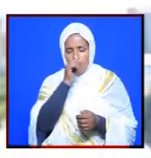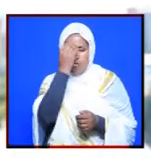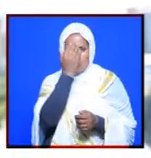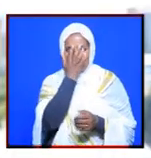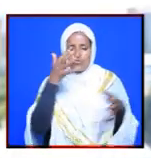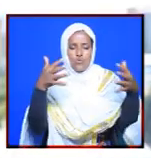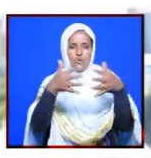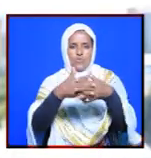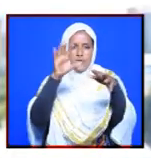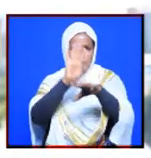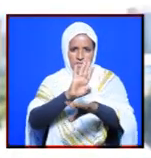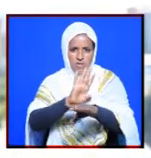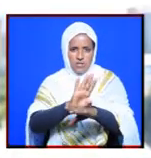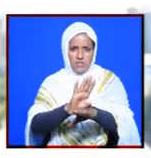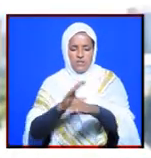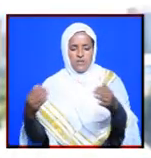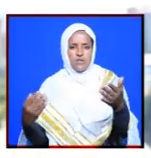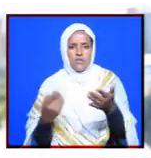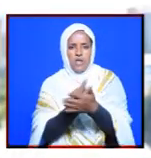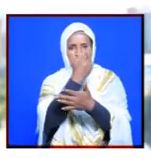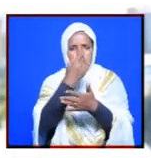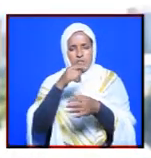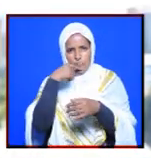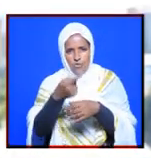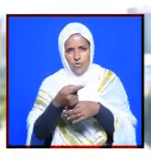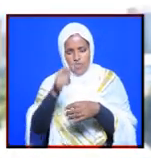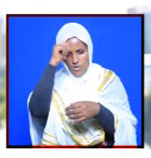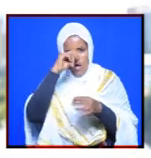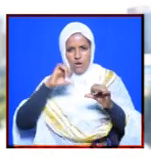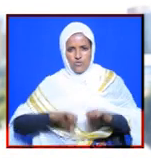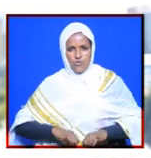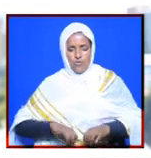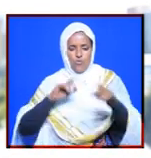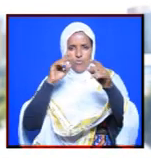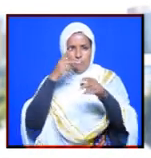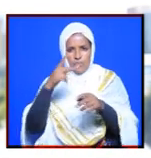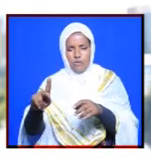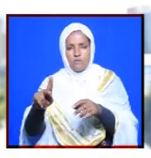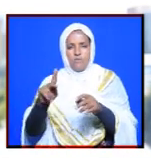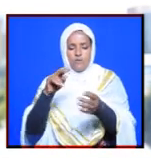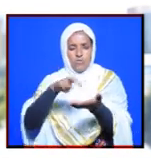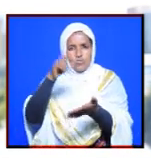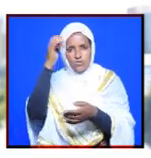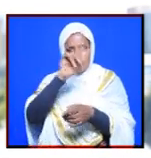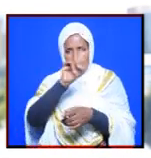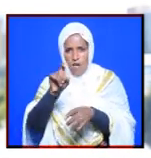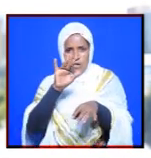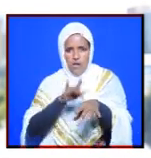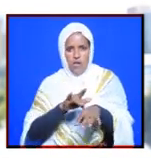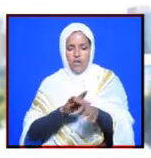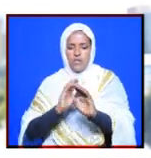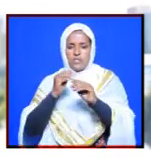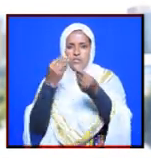የኢትዮጵያ ኦርቶዶክስ ተዋሕዶ ቤተ ክርስቲያንን እናድሳት ብለው የተነሱ የተሃድሶ መናፍቃን ፕሮቴስታንቶች የሚያነሷቸው ጥያቄዎች